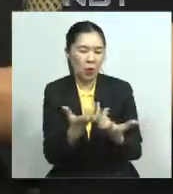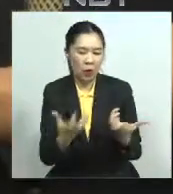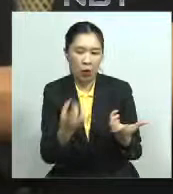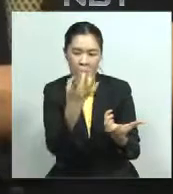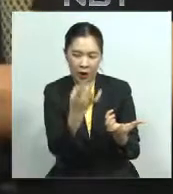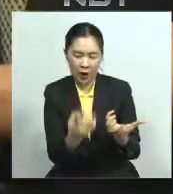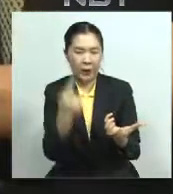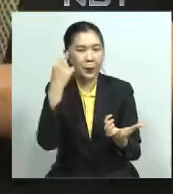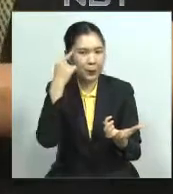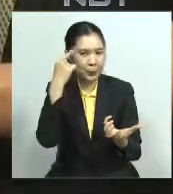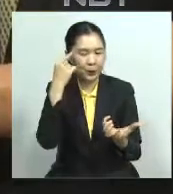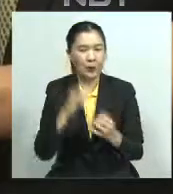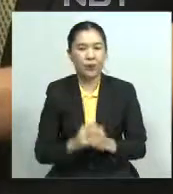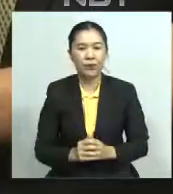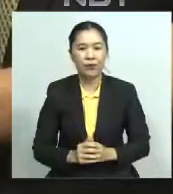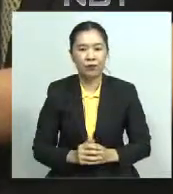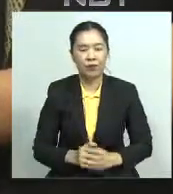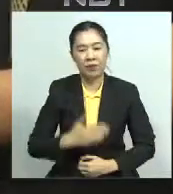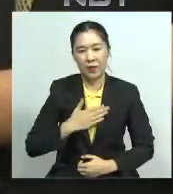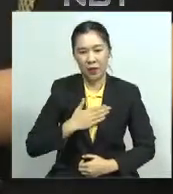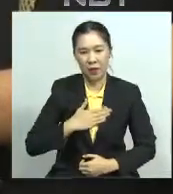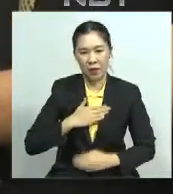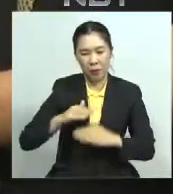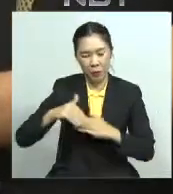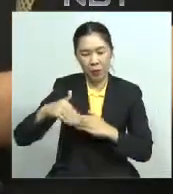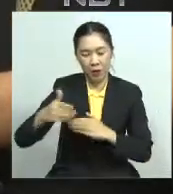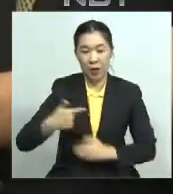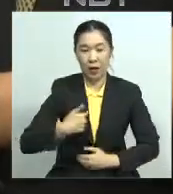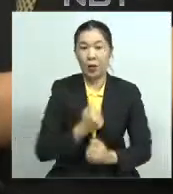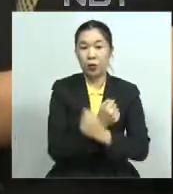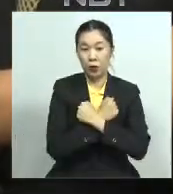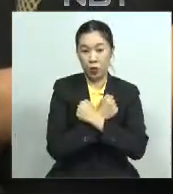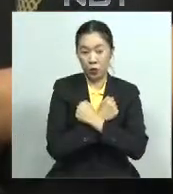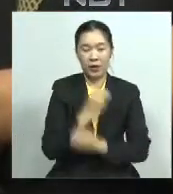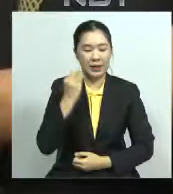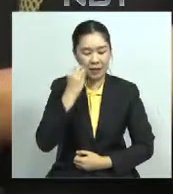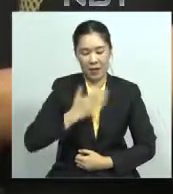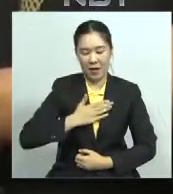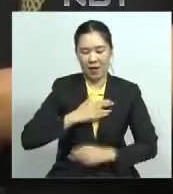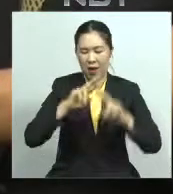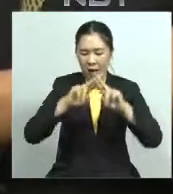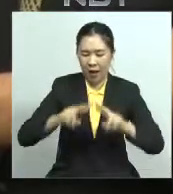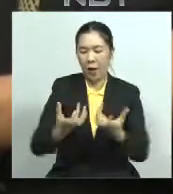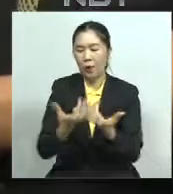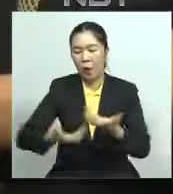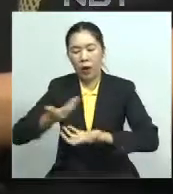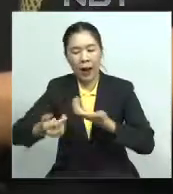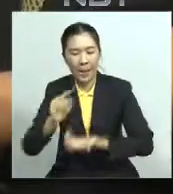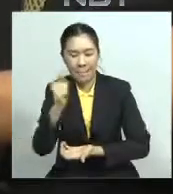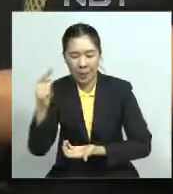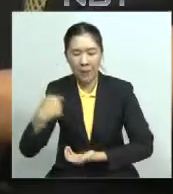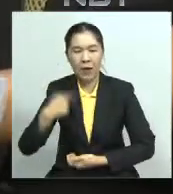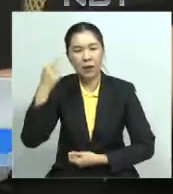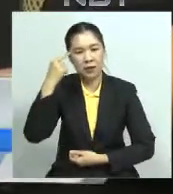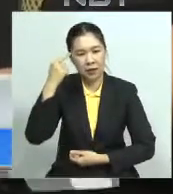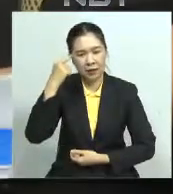าเยอะมากตอนนี้เราเดินไปอย่างบ้านผมอยู่แถวสุขุมวิทเนี่ยมีร้านมีของขายอะไรใหม่ๆกับผลิตภัณ